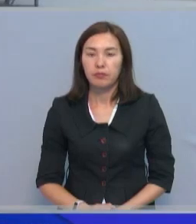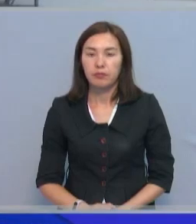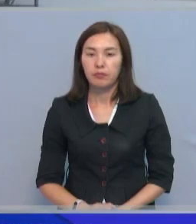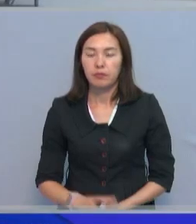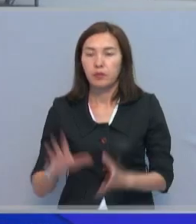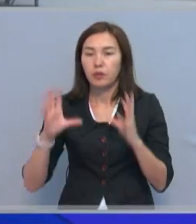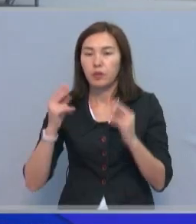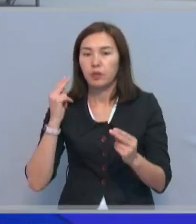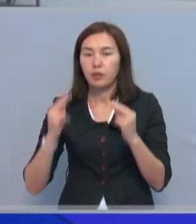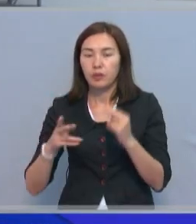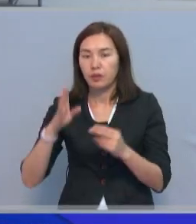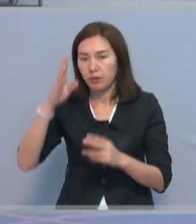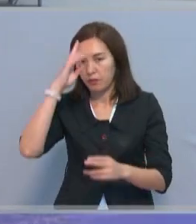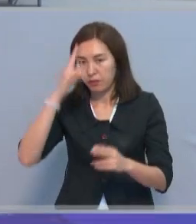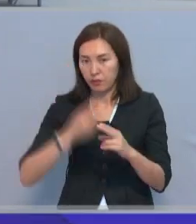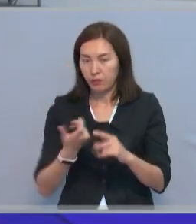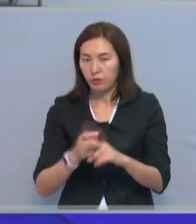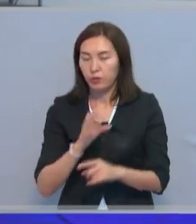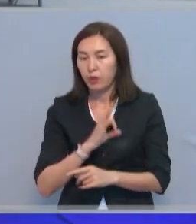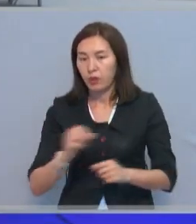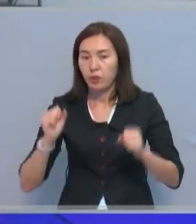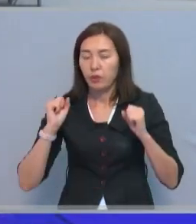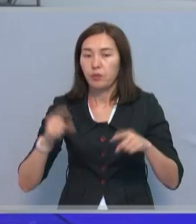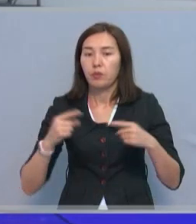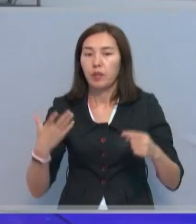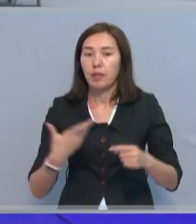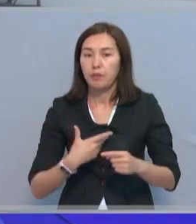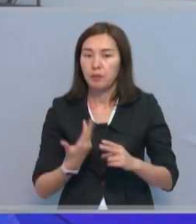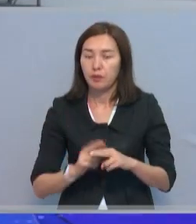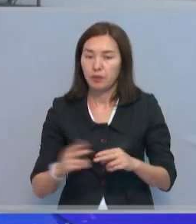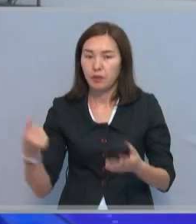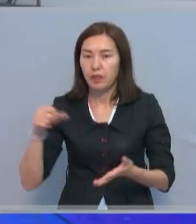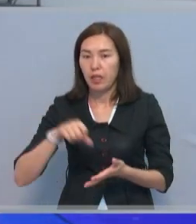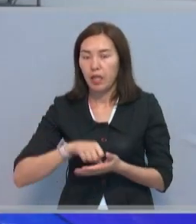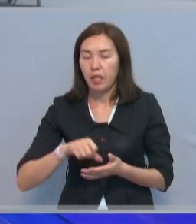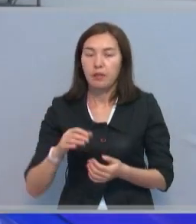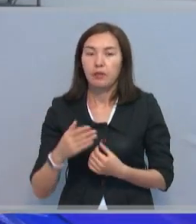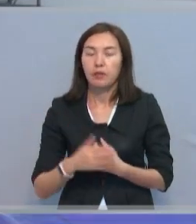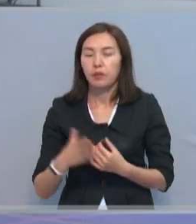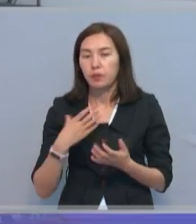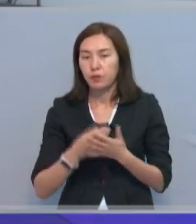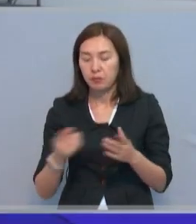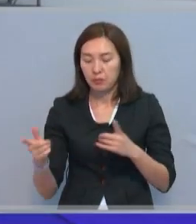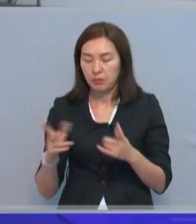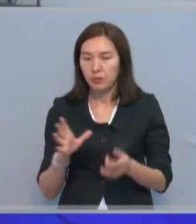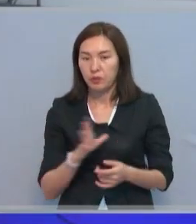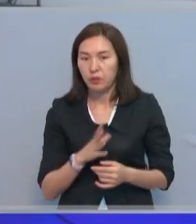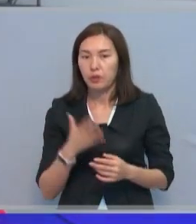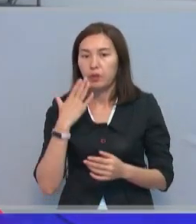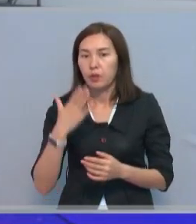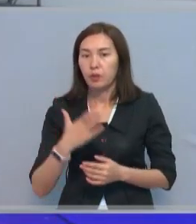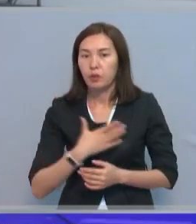Негізі волейбол ер азаматтарға өте керемет спорт түрі, бірақ біз де олардан қалыспай, өзімізде айналысып жатырмыз,